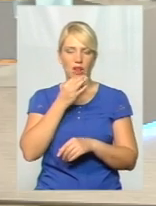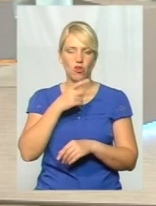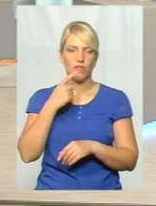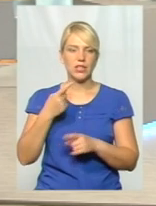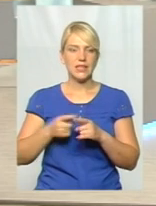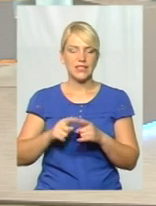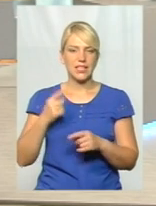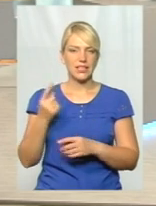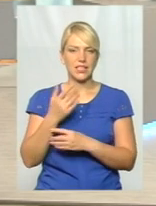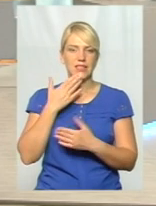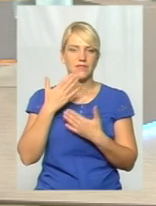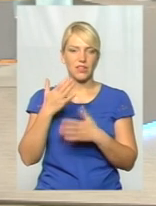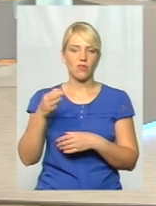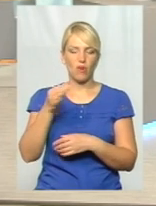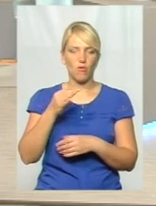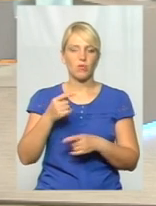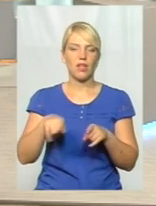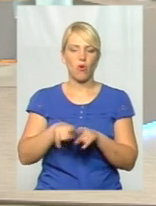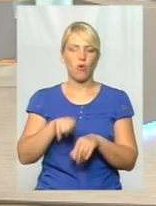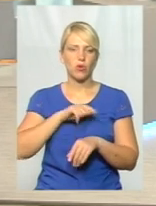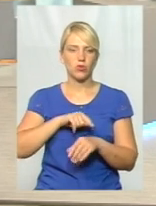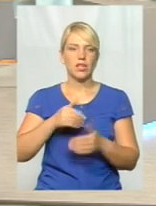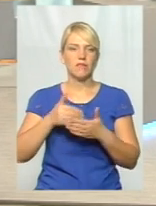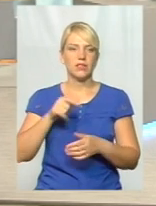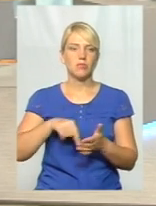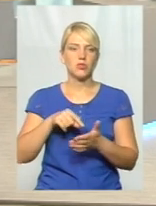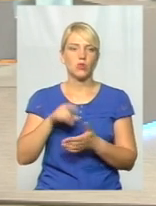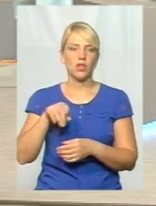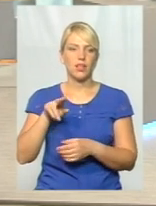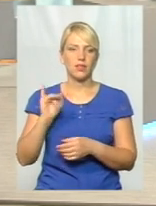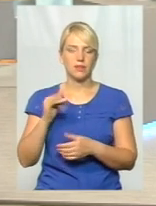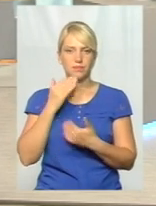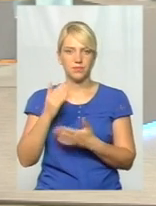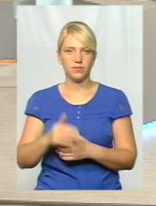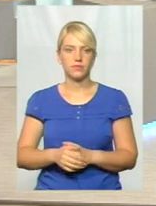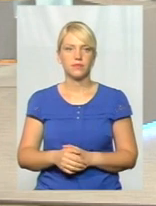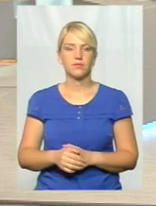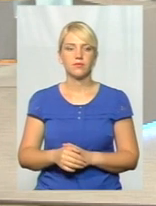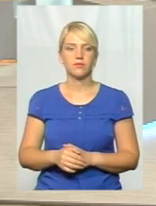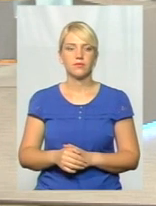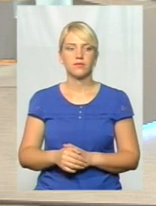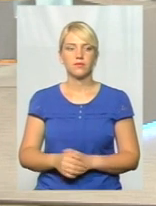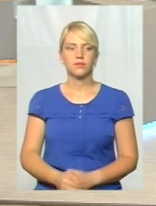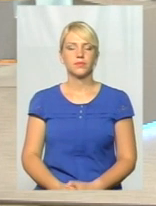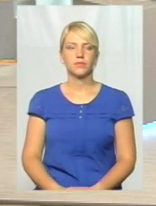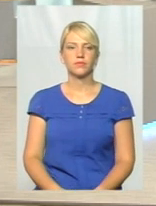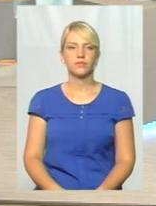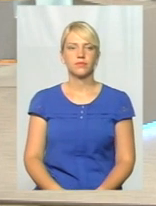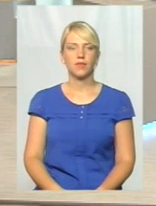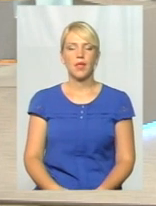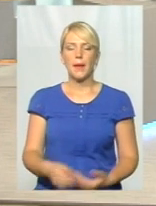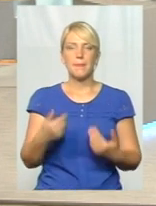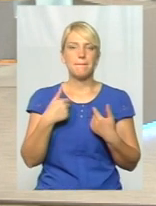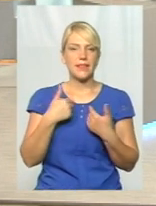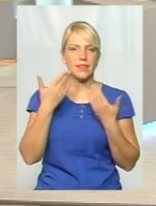в області звернення такого характеру від міської ради? Пане Ростиславе, можливо, ви знаєте. Мені невідомо,